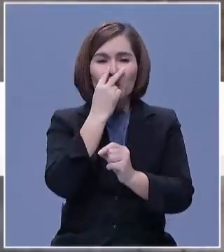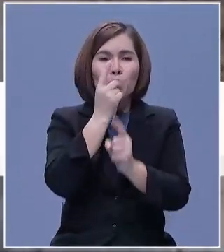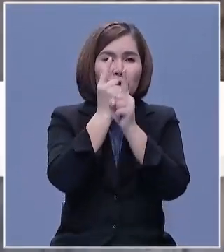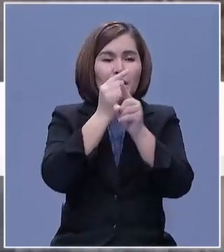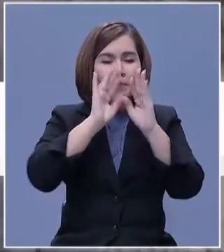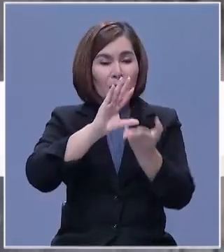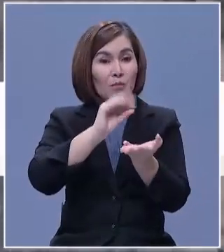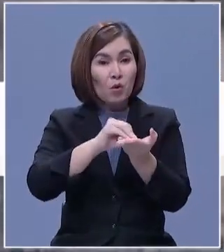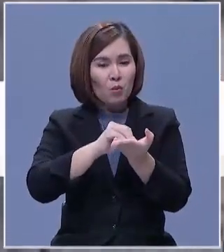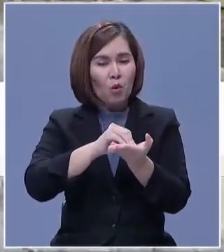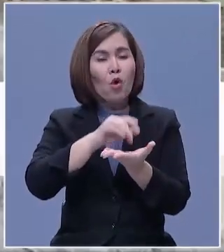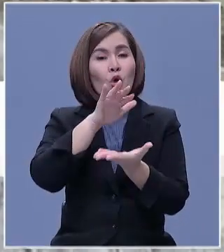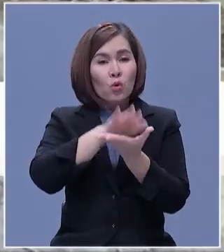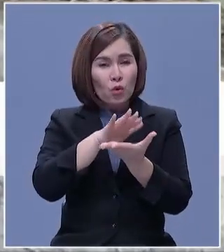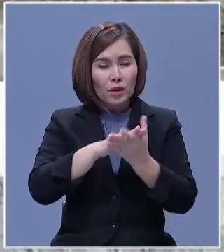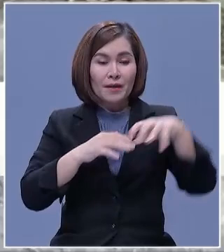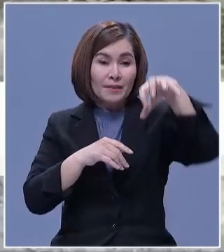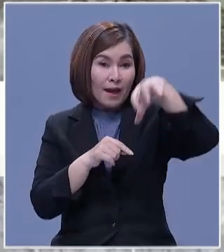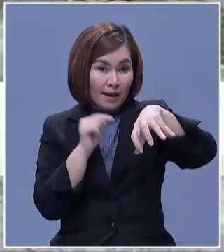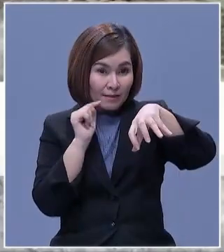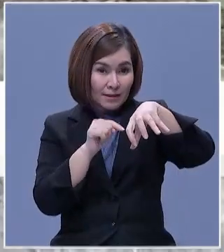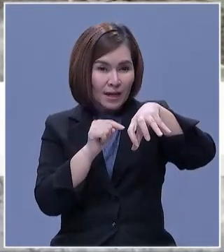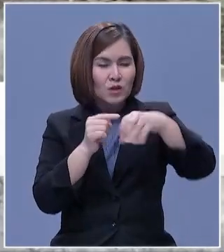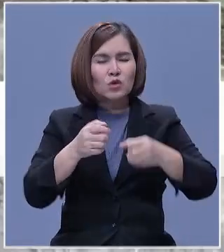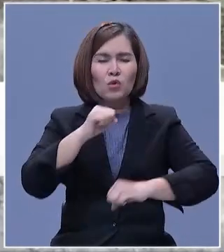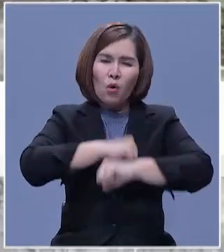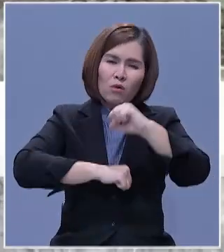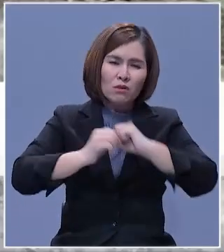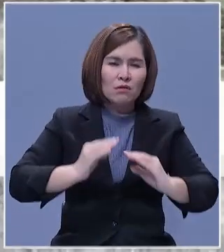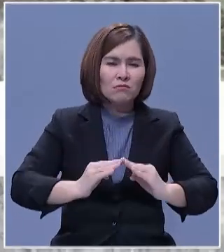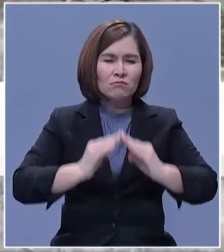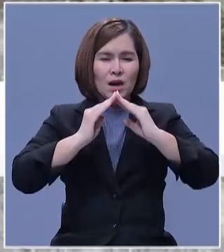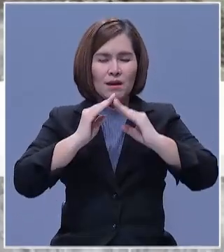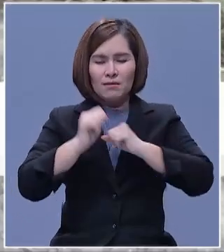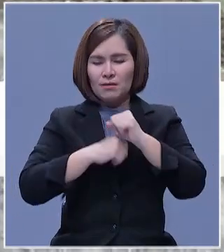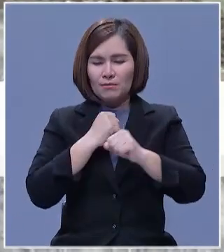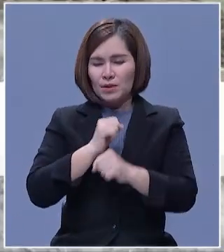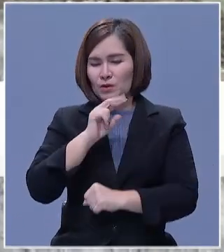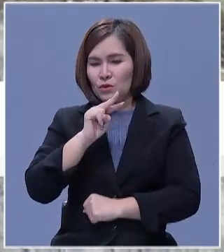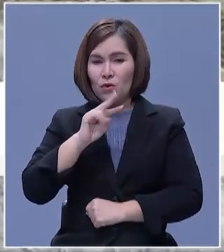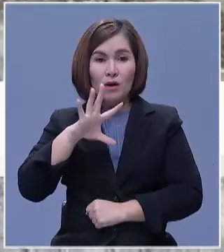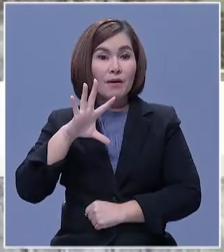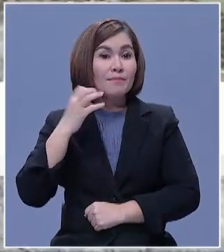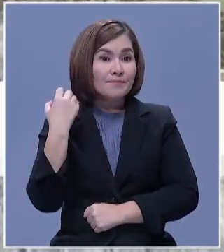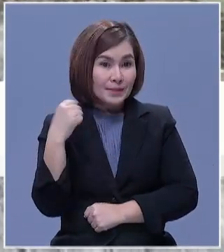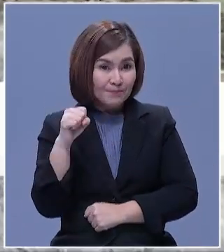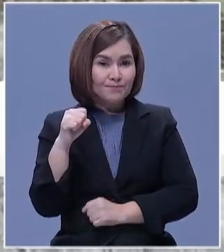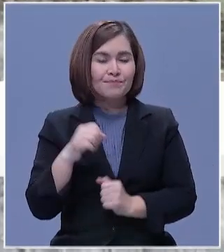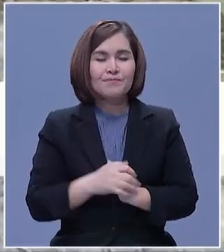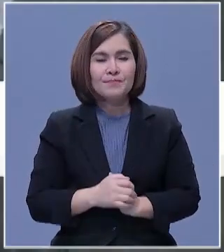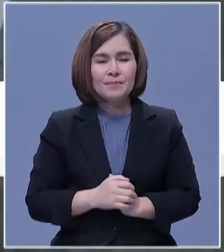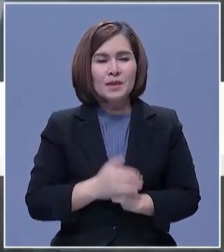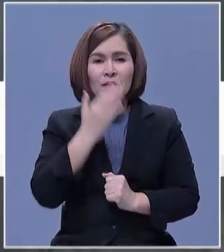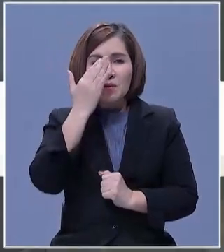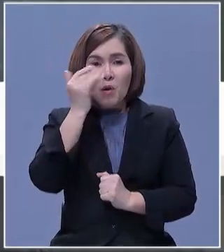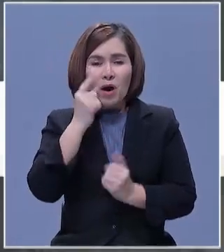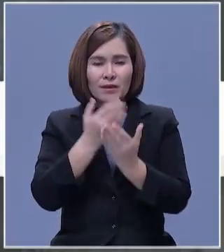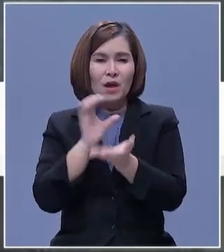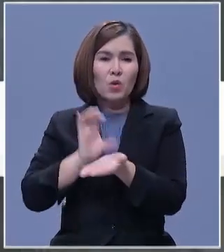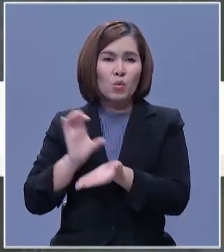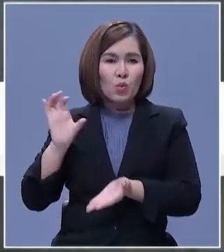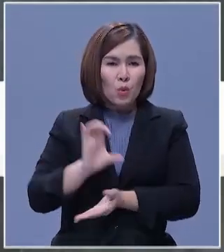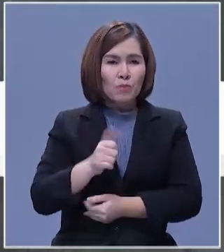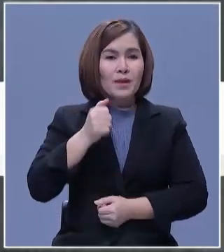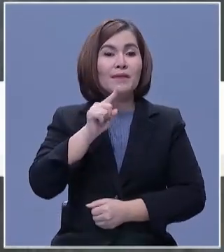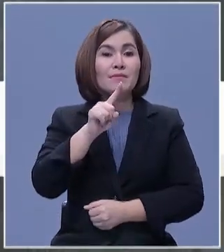ชมครับอาคารโรงเรียนวัดมะนาวหวานหลังนี้นะครับสร้างตั้งแต่เมื่อปี2510หลังได้รับงบประมาณ 100,000 บ